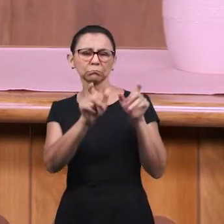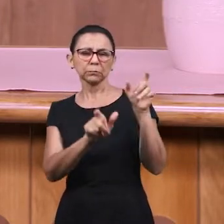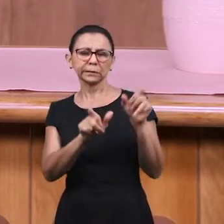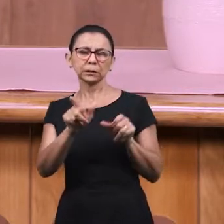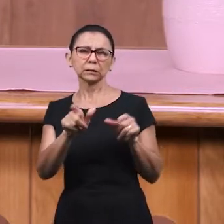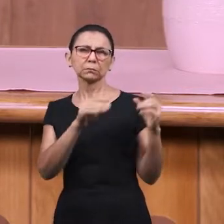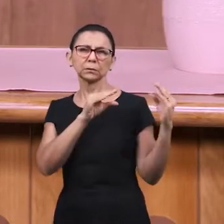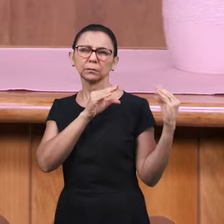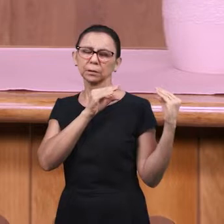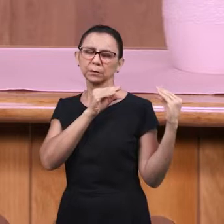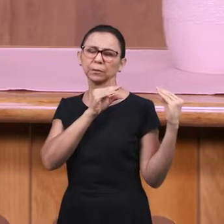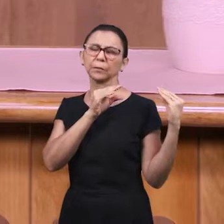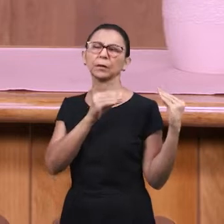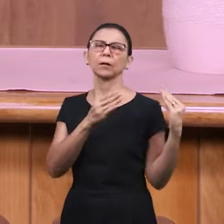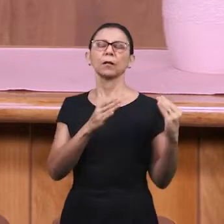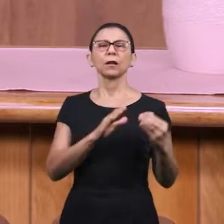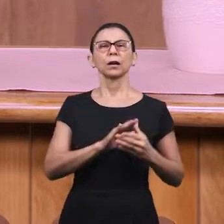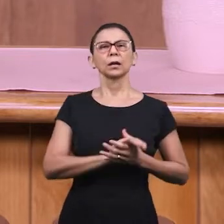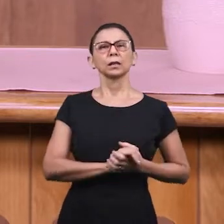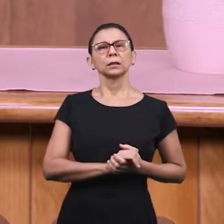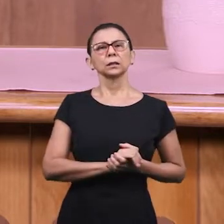упомянули